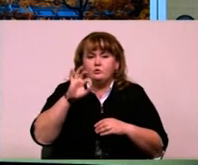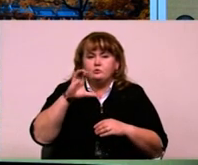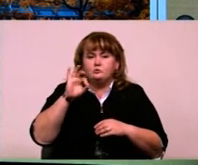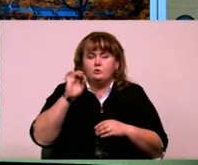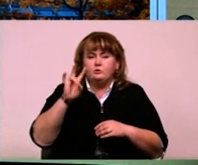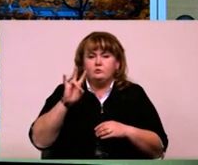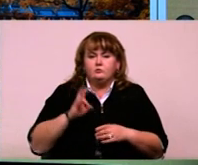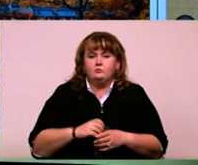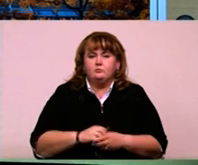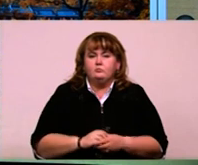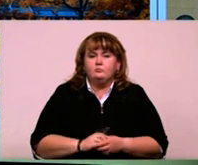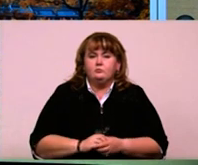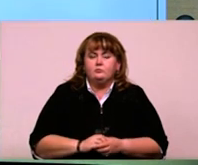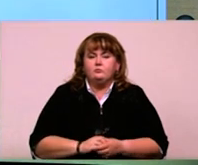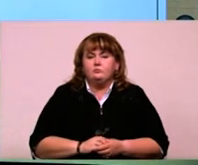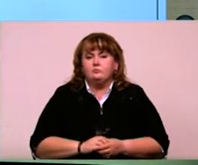Чосон.